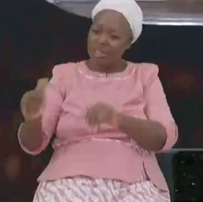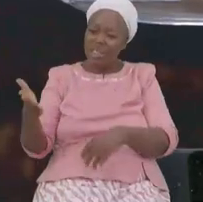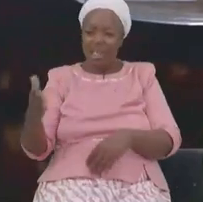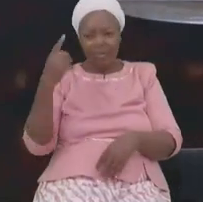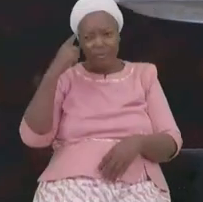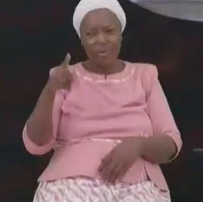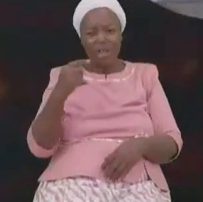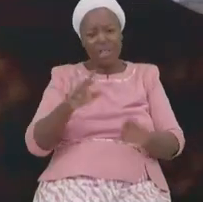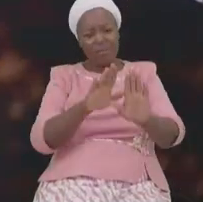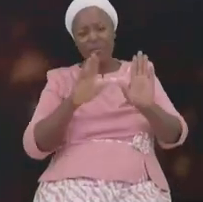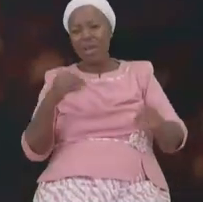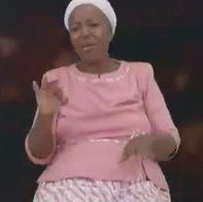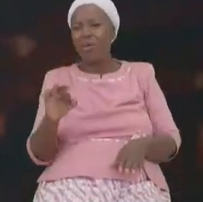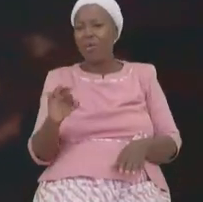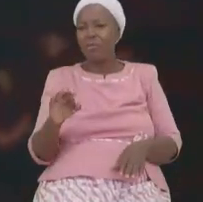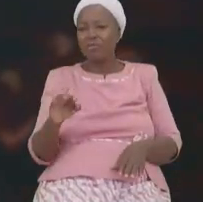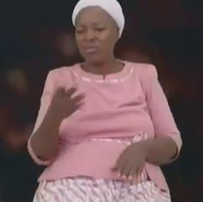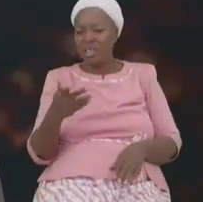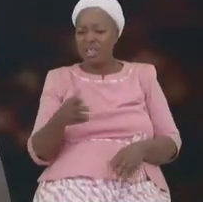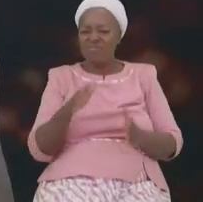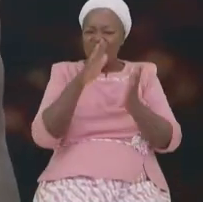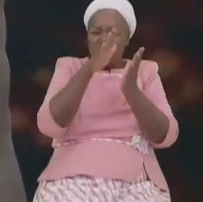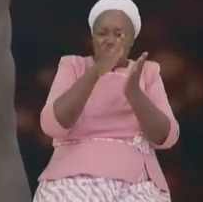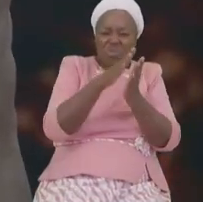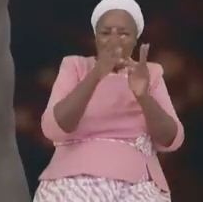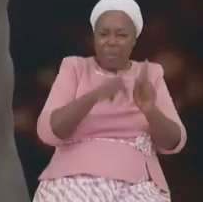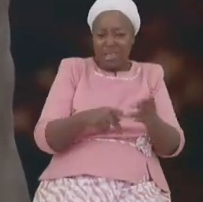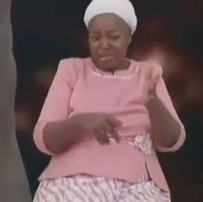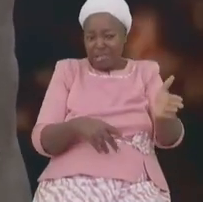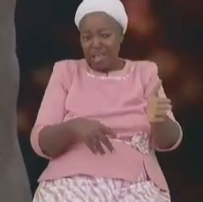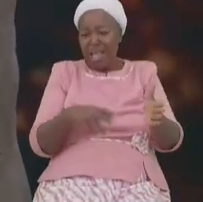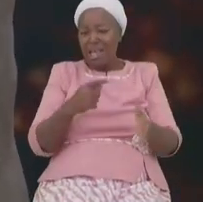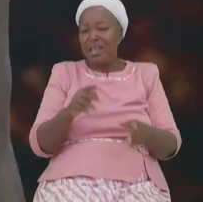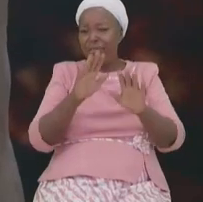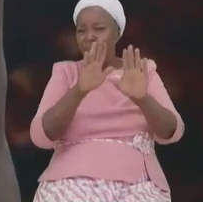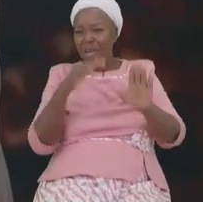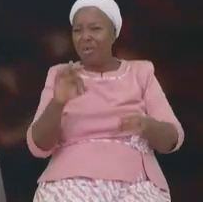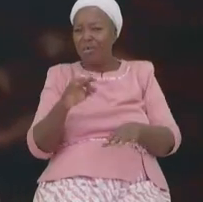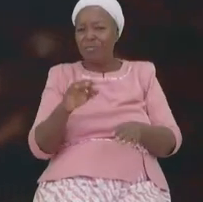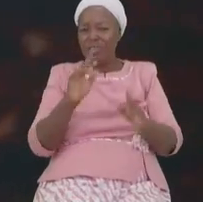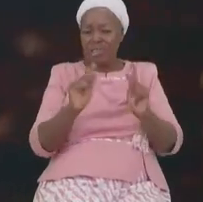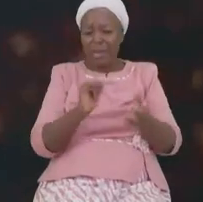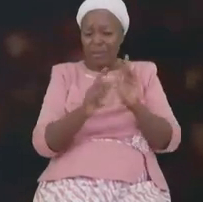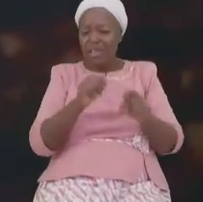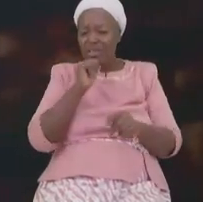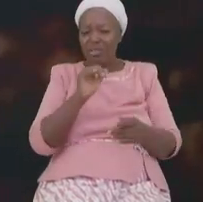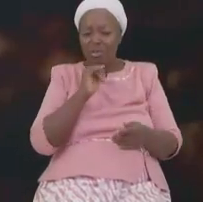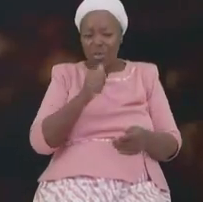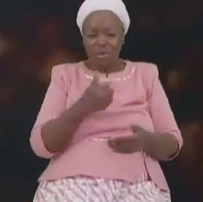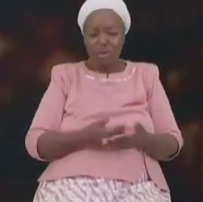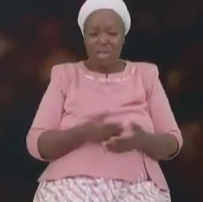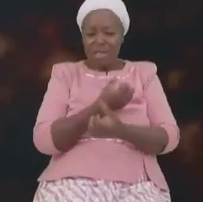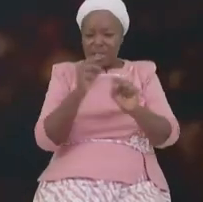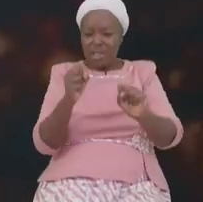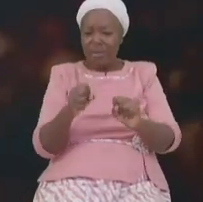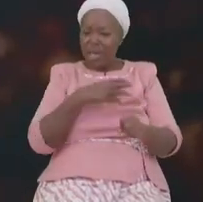crainte d'une petite personne là-bas, la crainte d'une personne non sauvée là-bas, la crainte d'un rétrograde